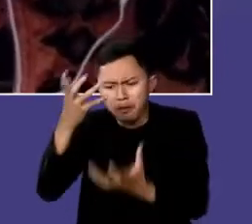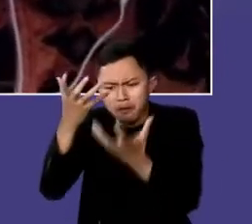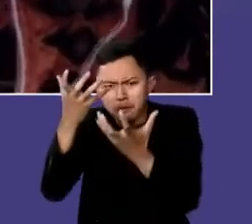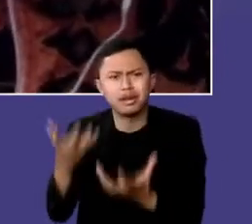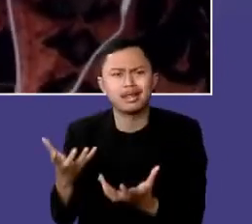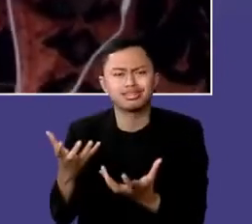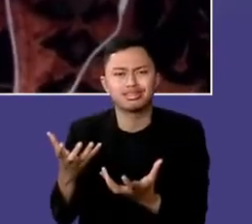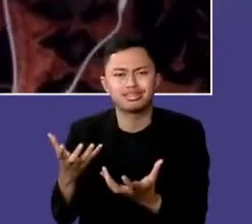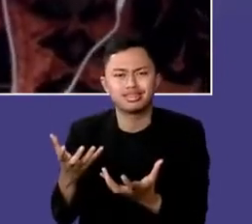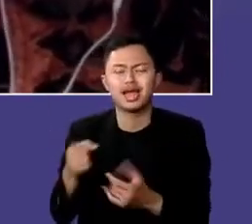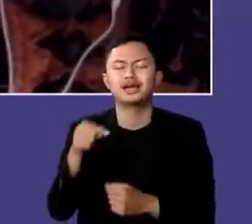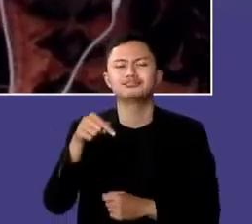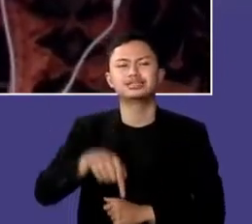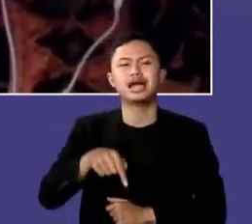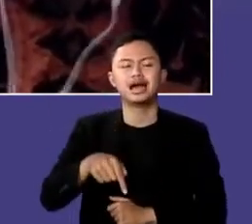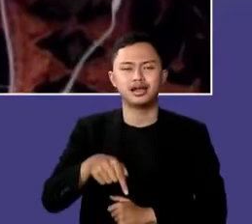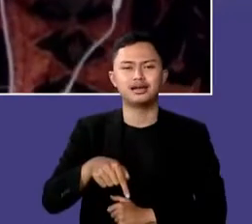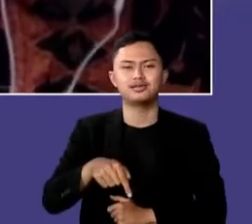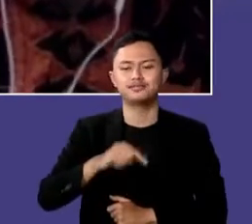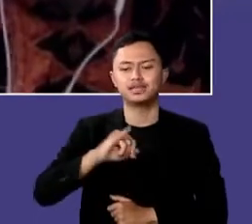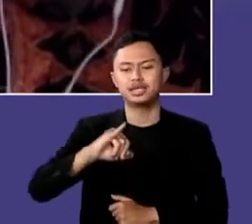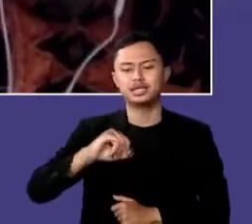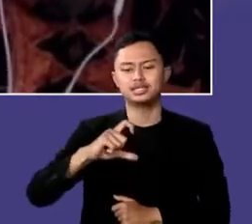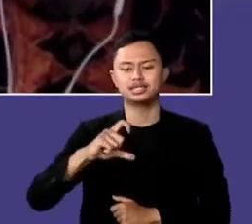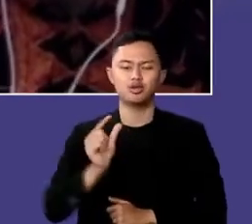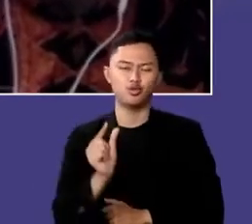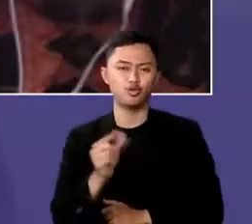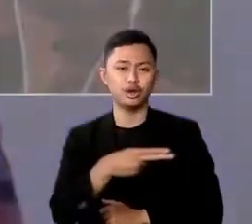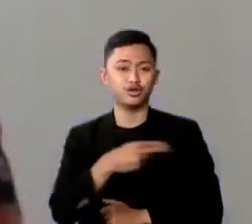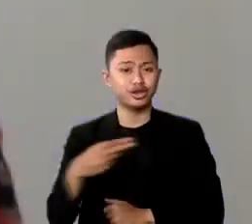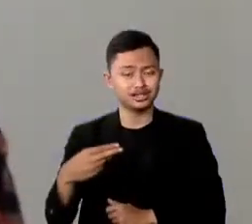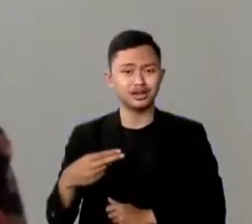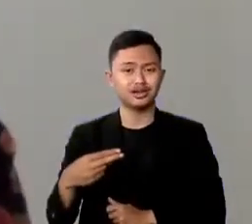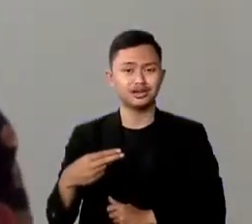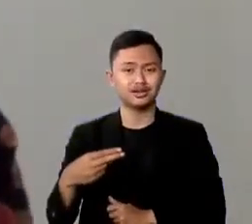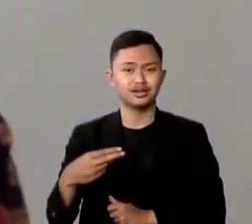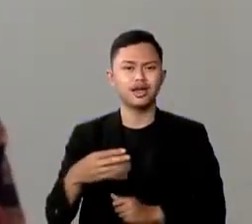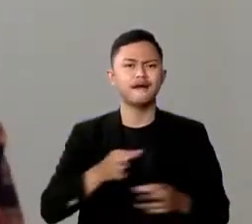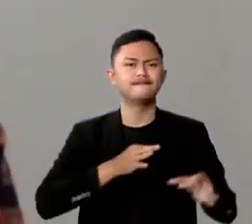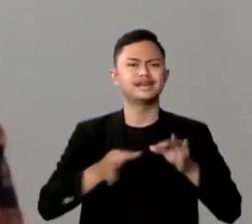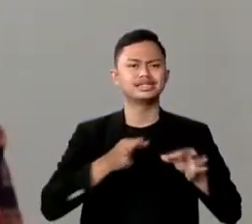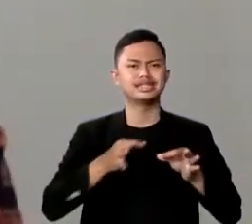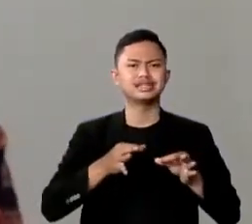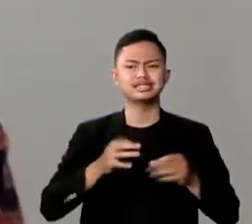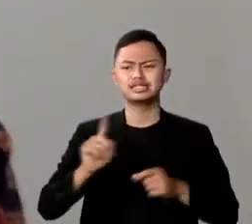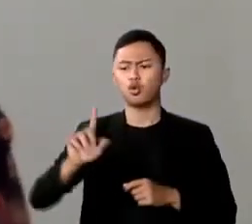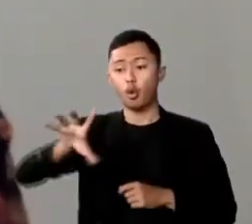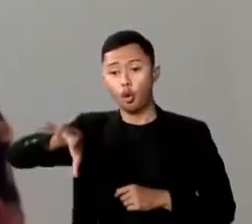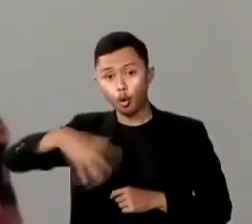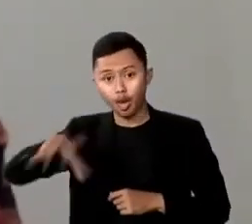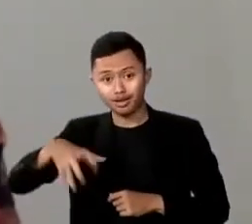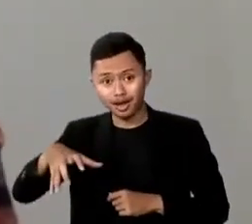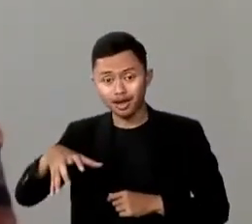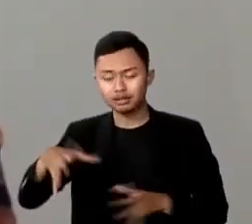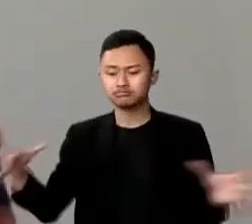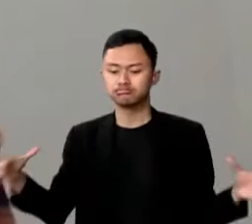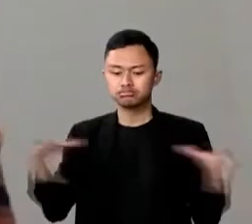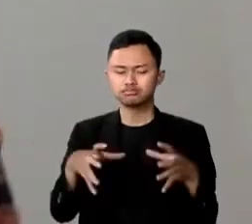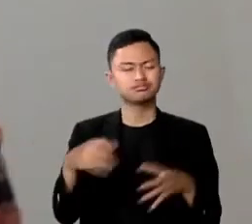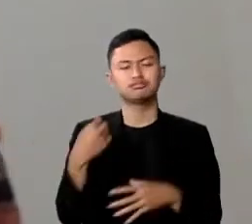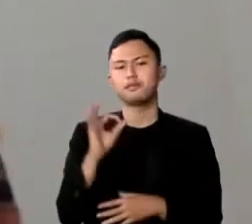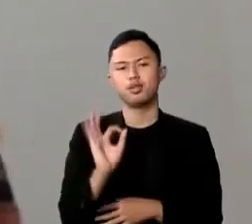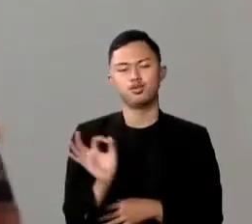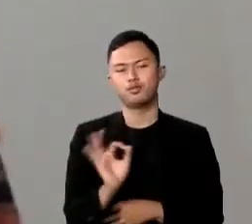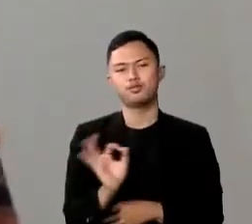nah kebetulan saat ini Icu di Indonesia itu belum ada yang bisa memfasilitasi keluarga untuk Stay di dalam